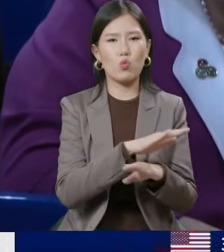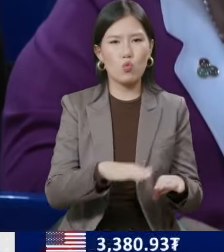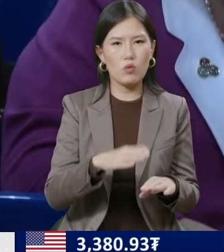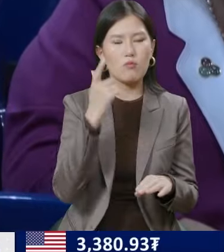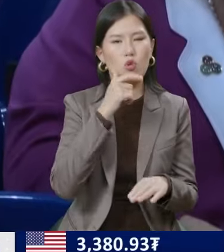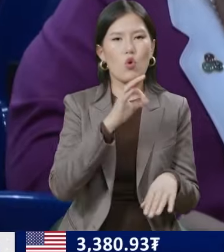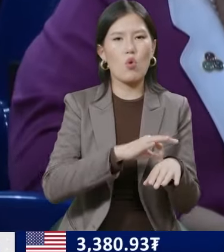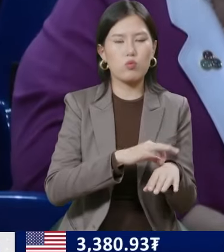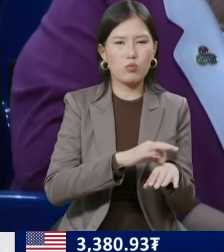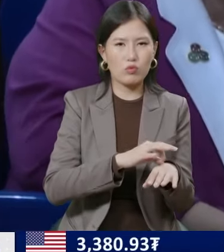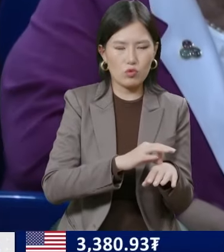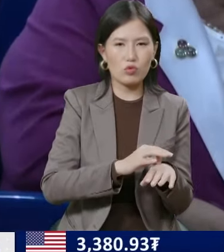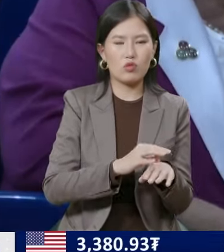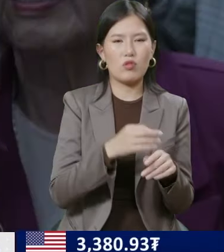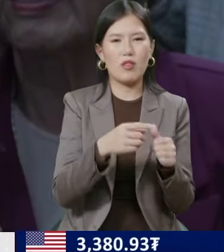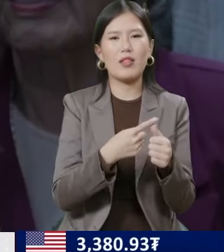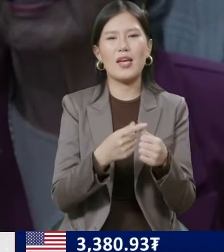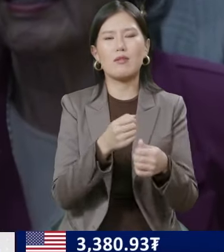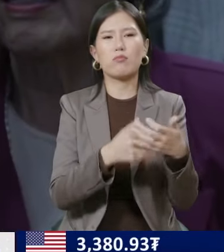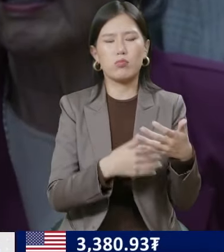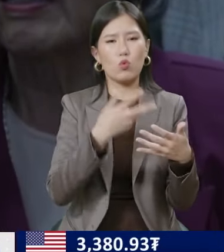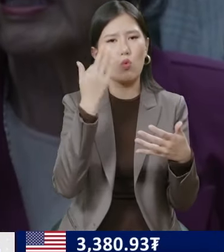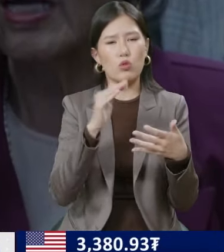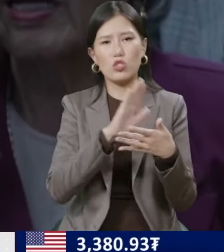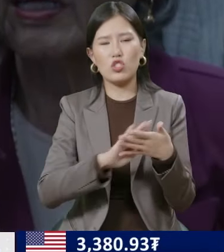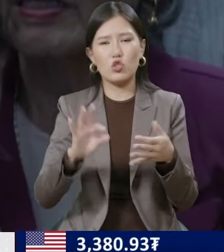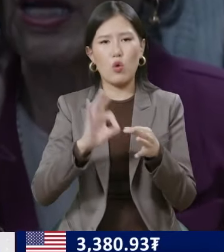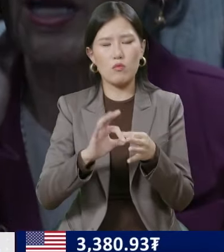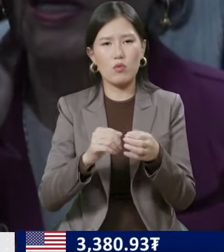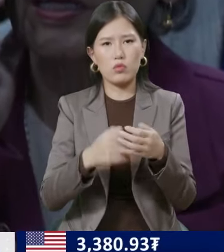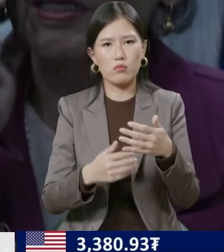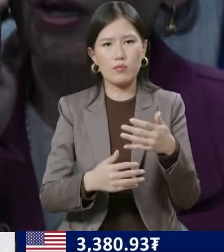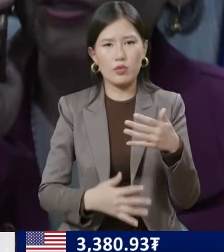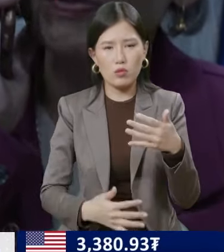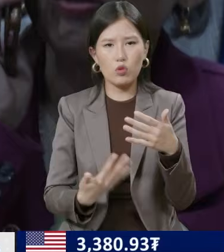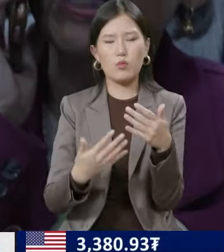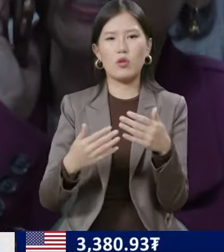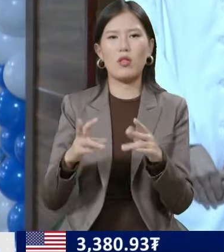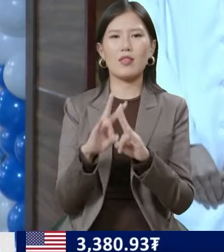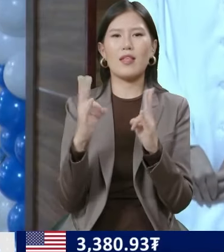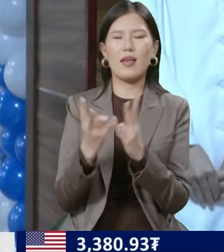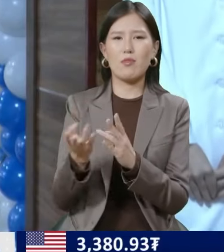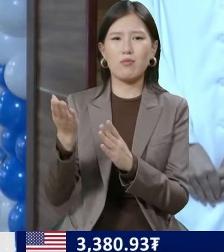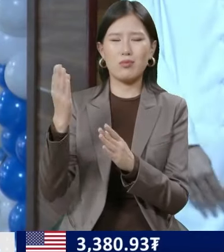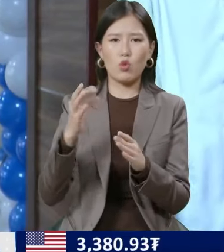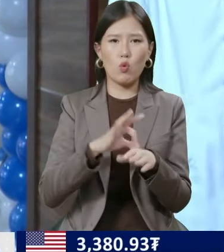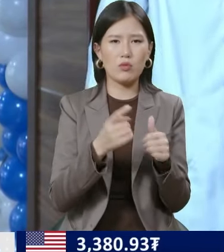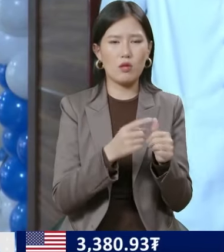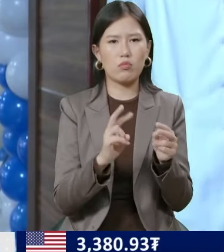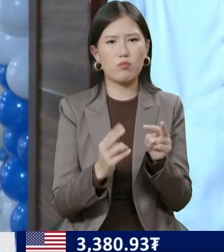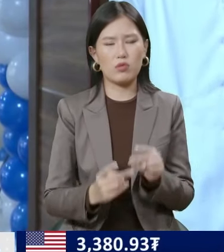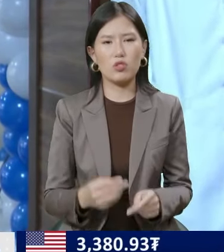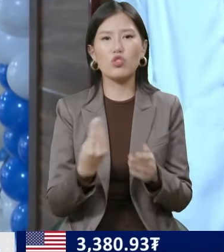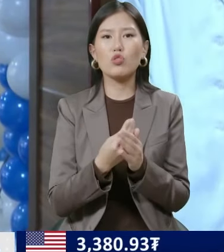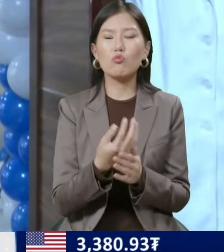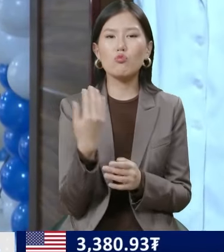халдварт өвчнүүдээс үүдэлтэй байгаа зогсохгүй амьдралын хий маяг, нийгмийн нөхцөл байдлаас шалтгаалан өөрчлөгддөг. Тухайлбал сүүлийн жилүүд туралтай